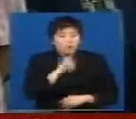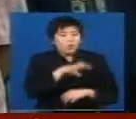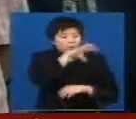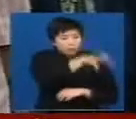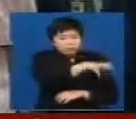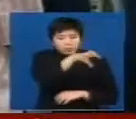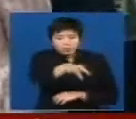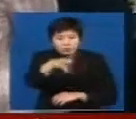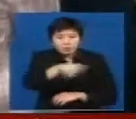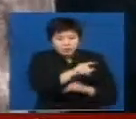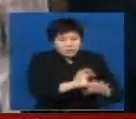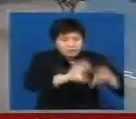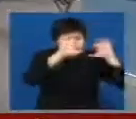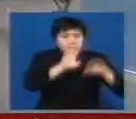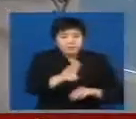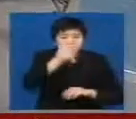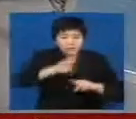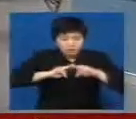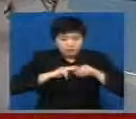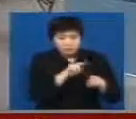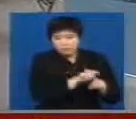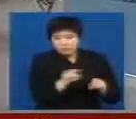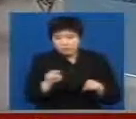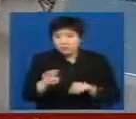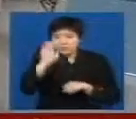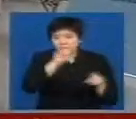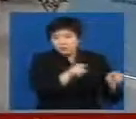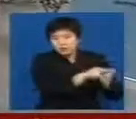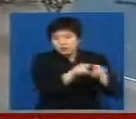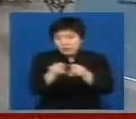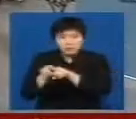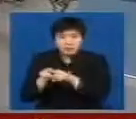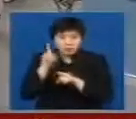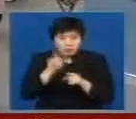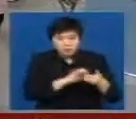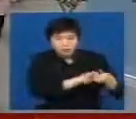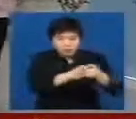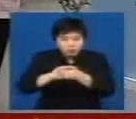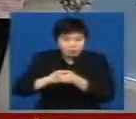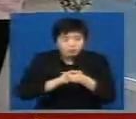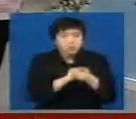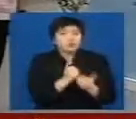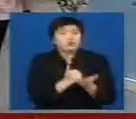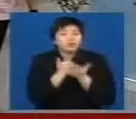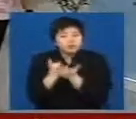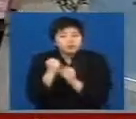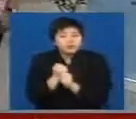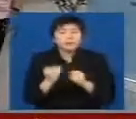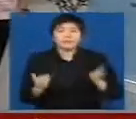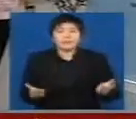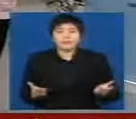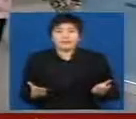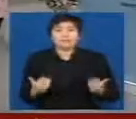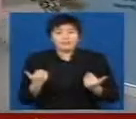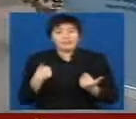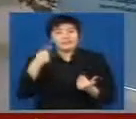าน ราชการภาคเอกชนนะฮะ ครับ จับมาขบวนกันหมดนะองค์กรเอกชนมูลนิธิอะไรทั้งหลายทั้งแหล่ ครับผ